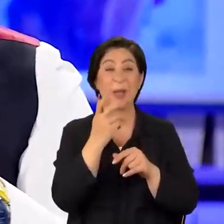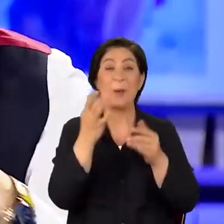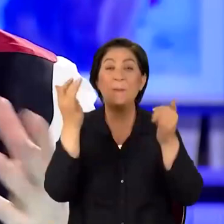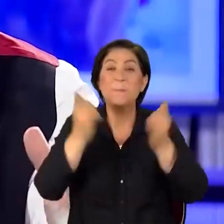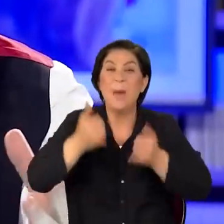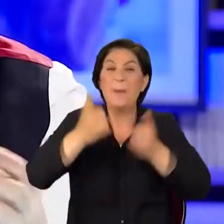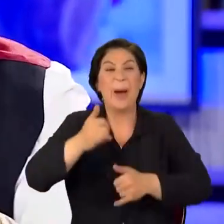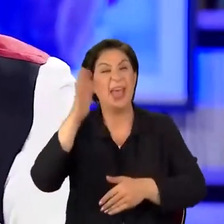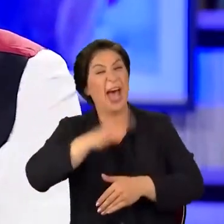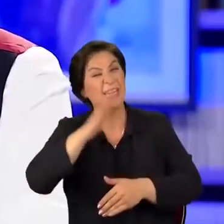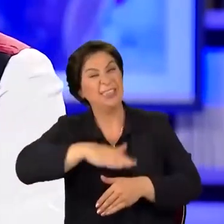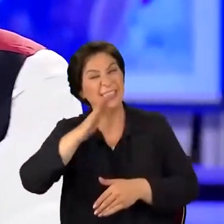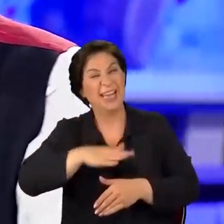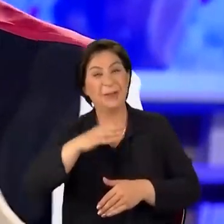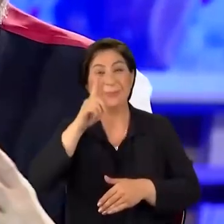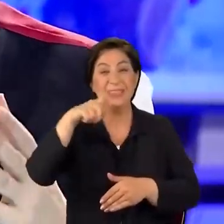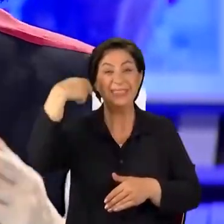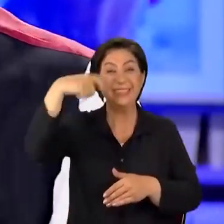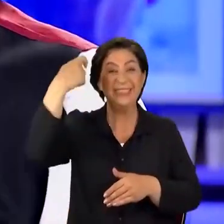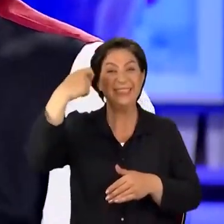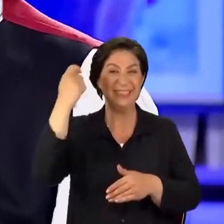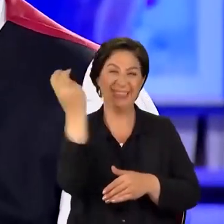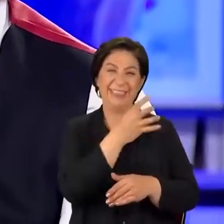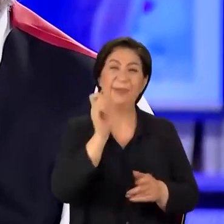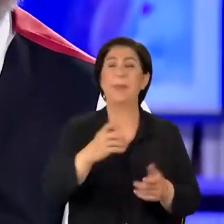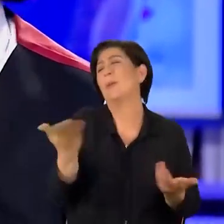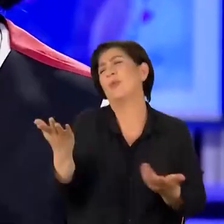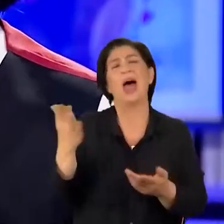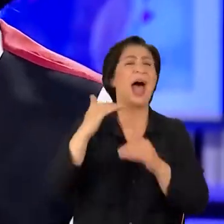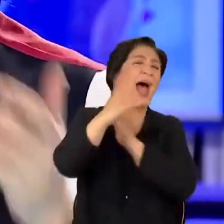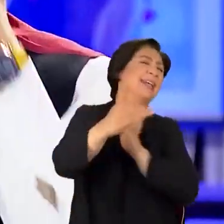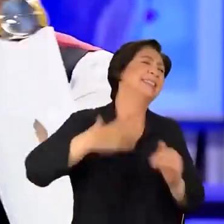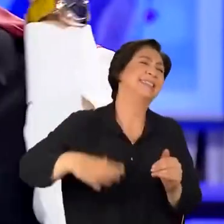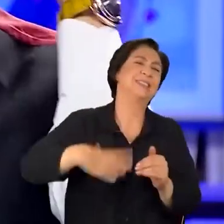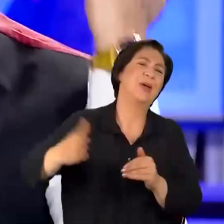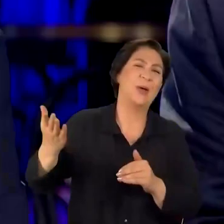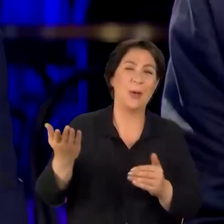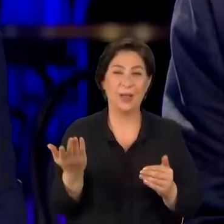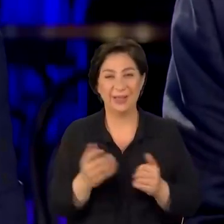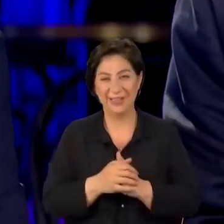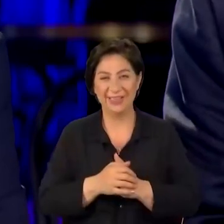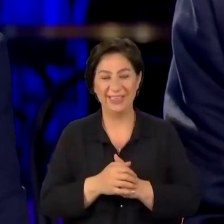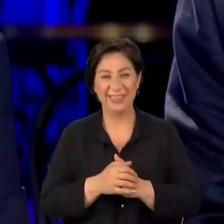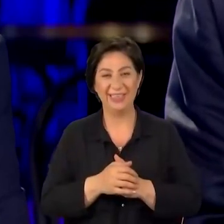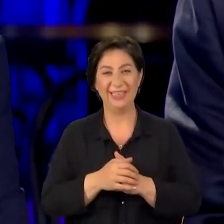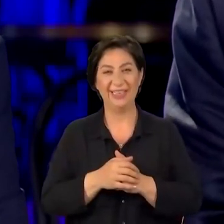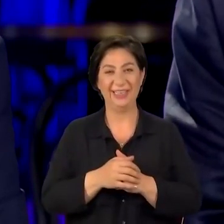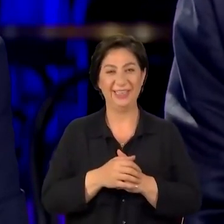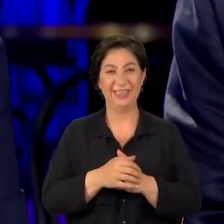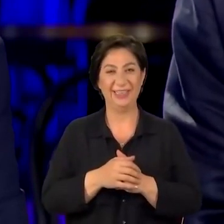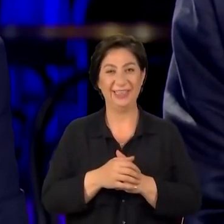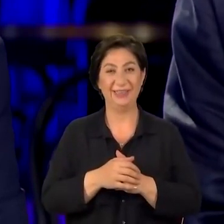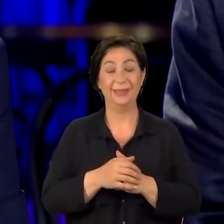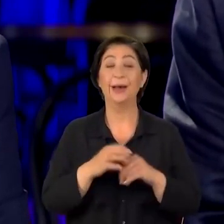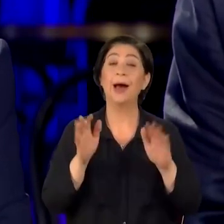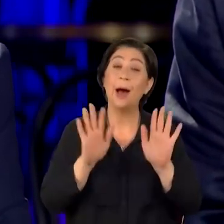berbat, aşağılık bir müzik kalitesi çıkarması ve sonra ne yapayım bunu halk yiyorlar istiyor demesi. Evet, halk istiyor. Halk istiyor yani. Kant dinliyoruz bir diğer şimdi hep beraber.